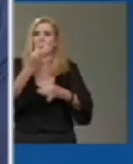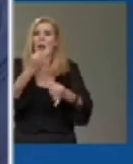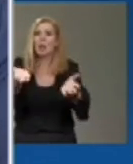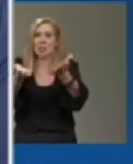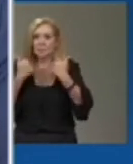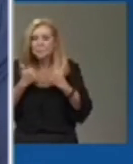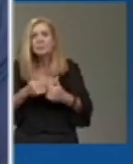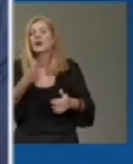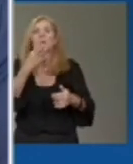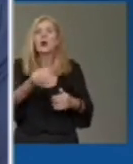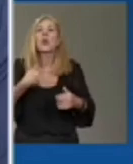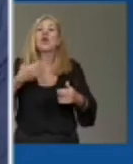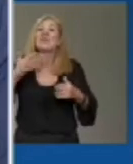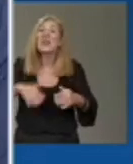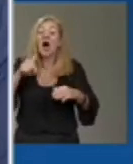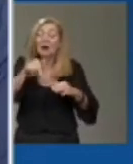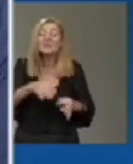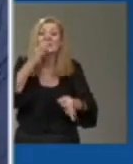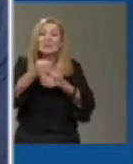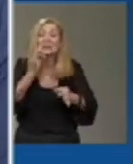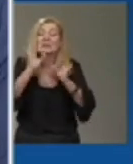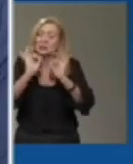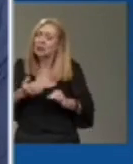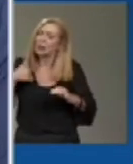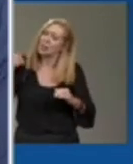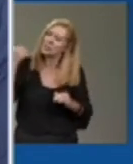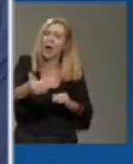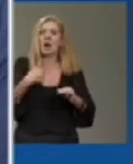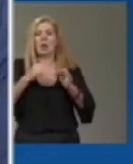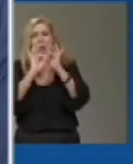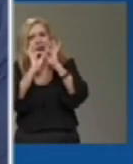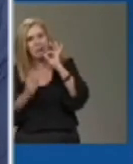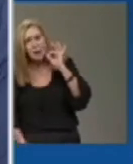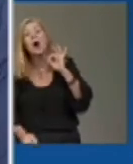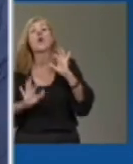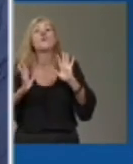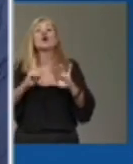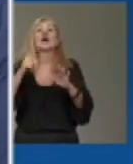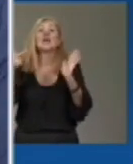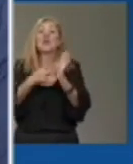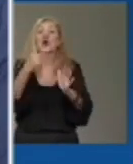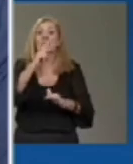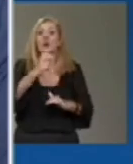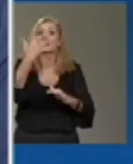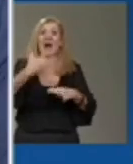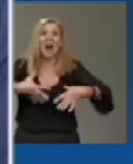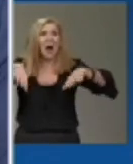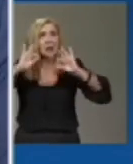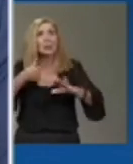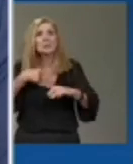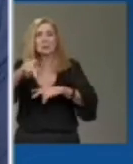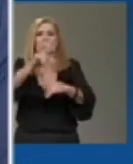κάποιος αν λαϊκίζει τότε λαϊκίζουν και τα μμ ε που εξ όσον γνωρίζω τουλάχιστον τα πανελλήνια